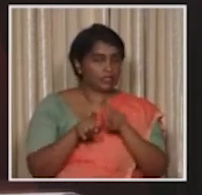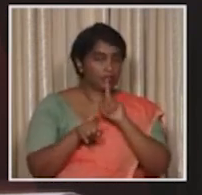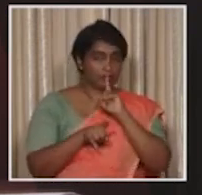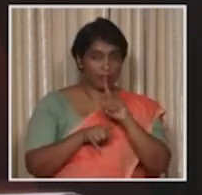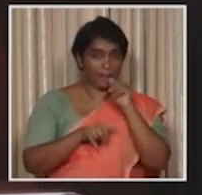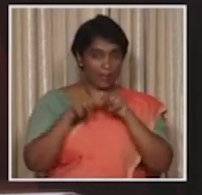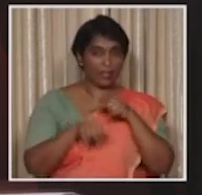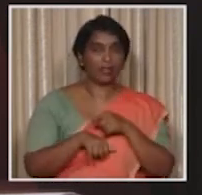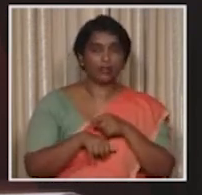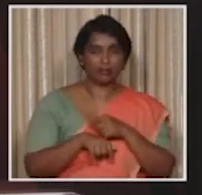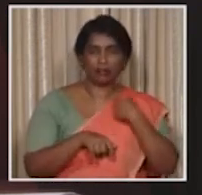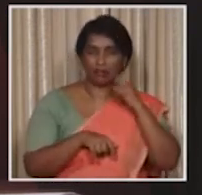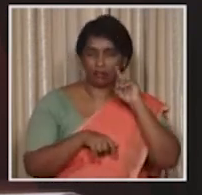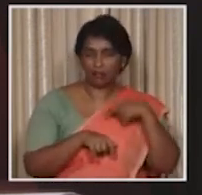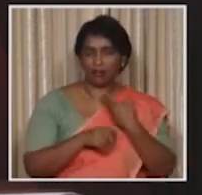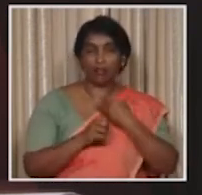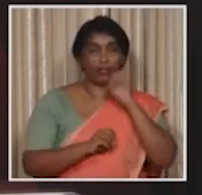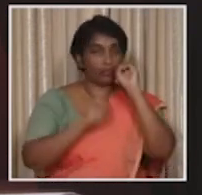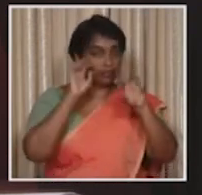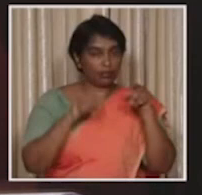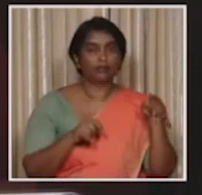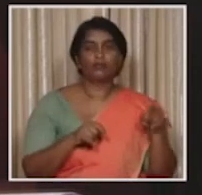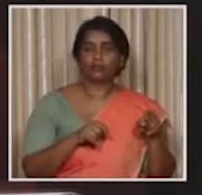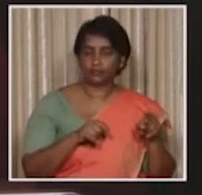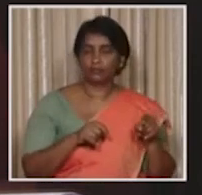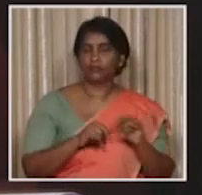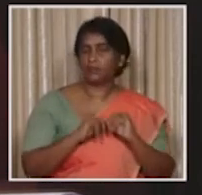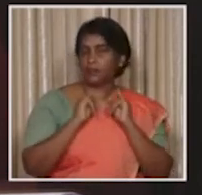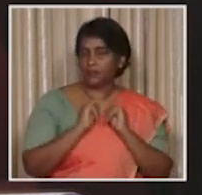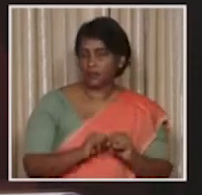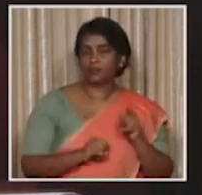බෙහෙත් හිතාමතාම නිකුත් කිරීම තුළ මේ මහා